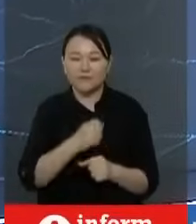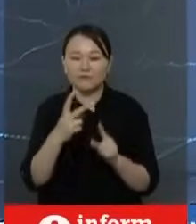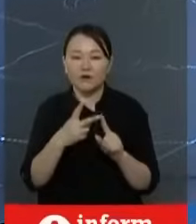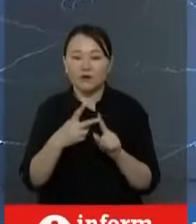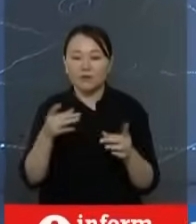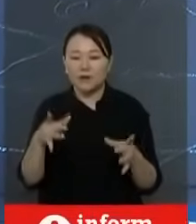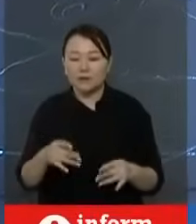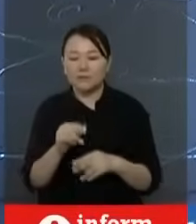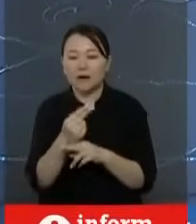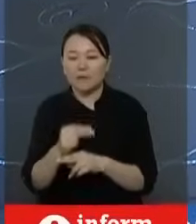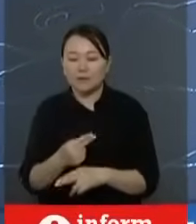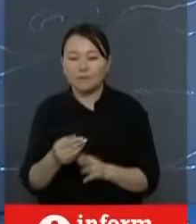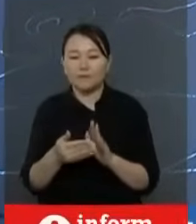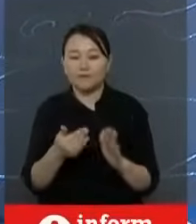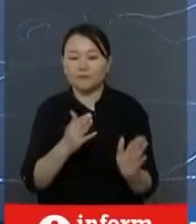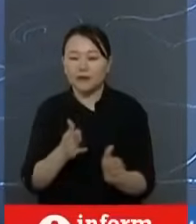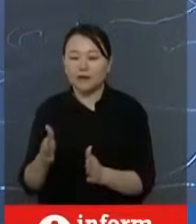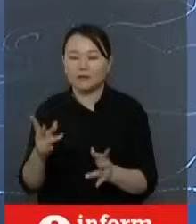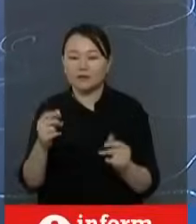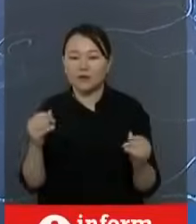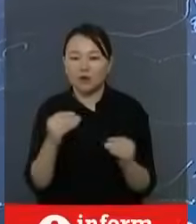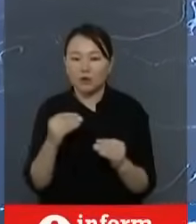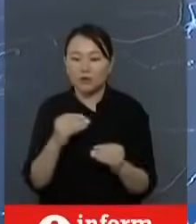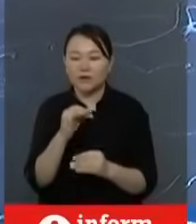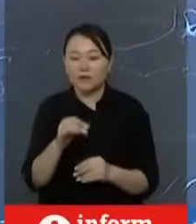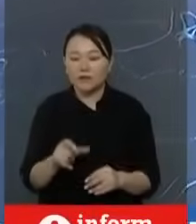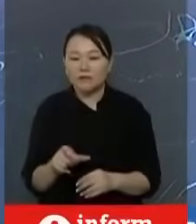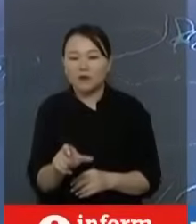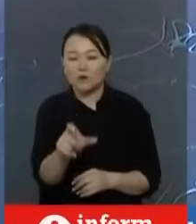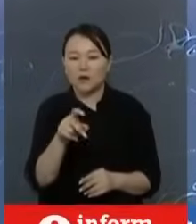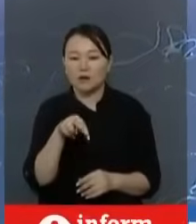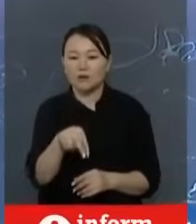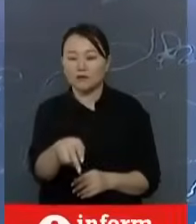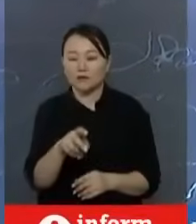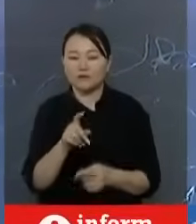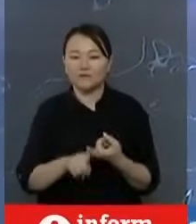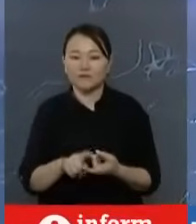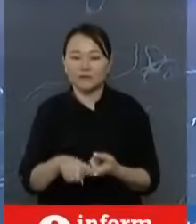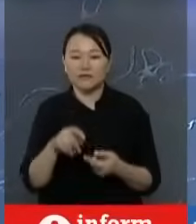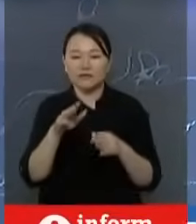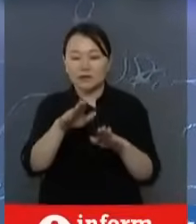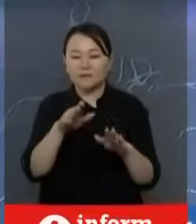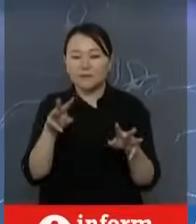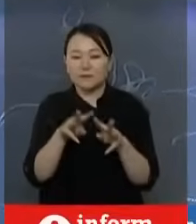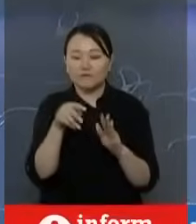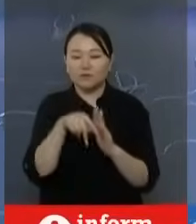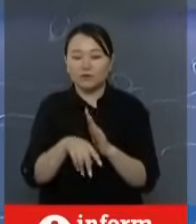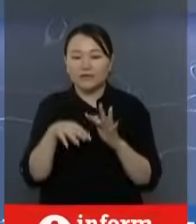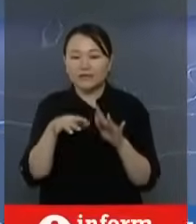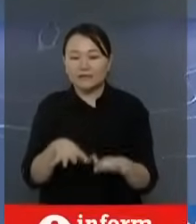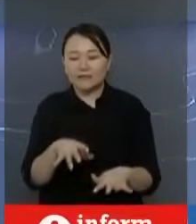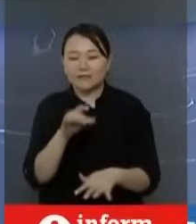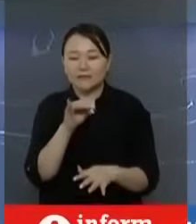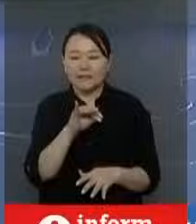пакет поправок, призванный навести порядок на дорогах и тротуарах. Об этом рассказал в Сенате заместитель министра внутренних дел